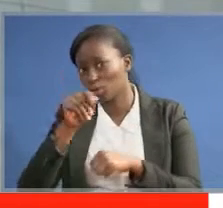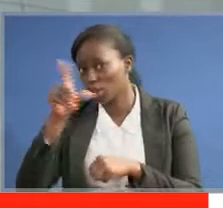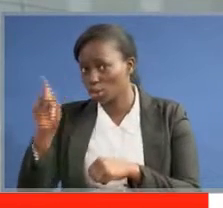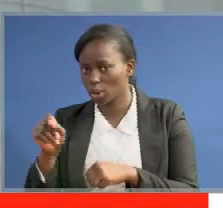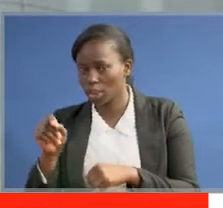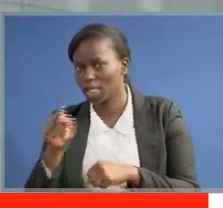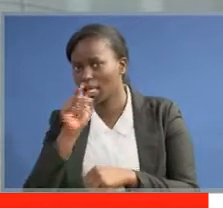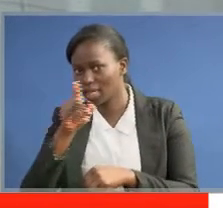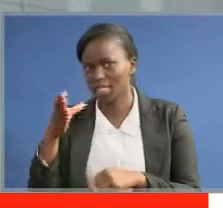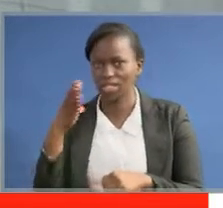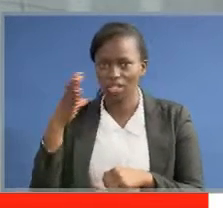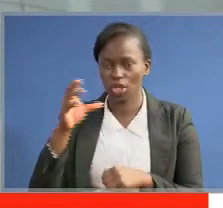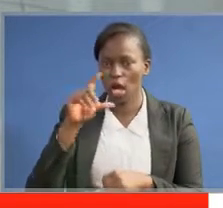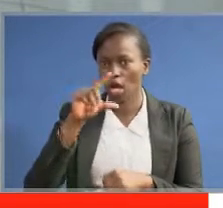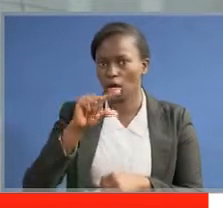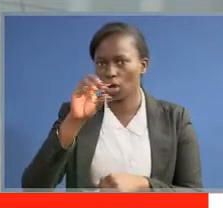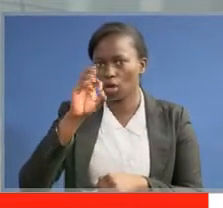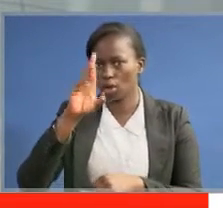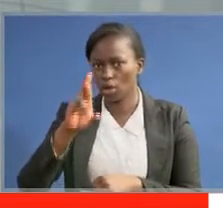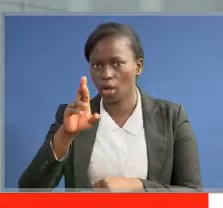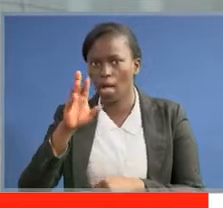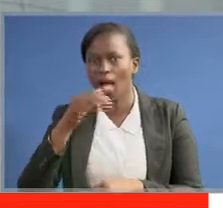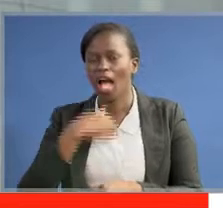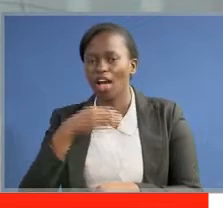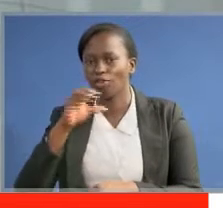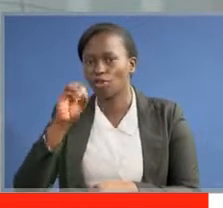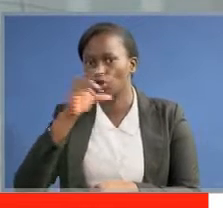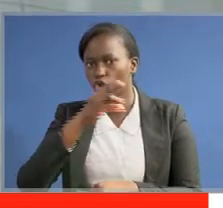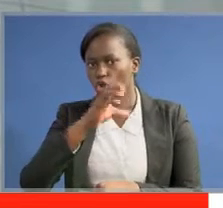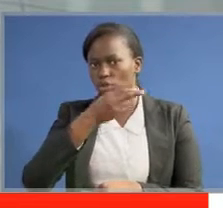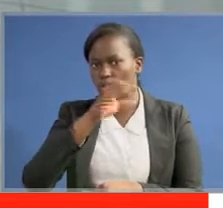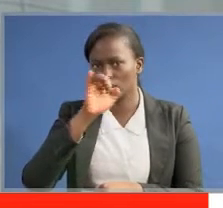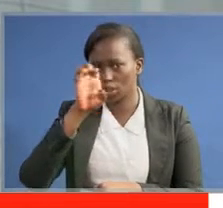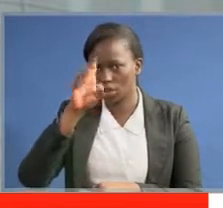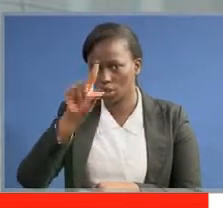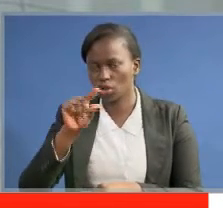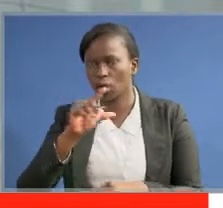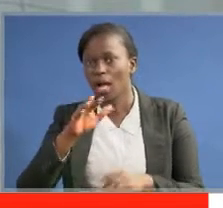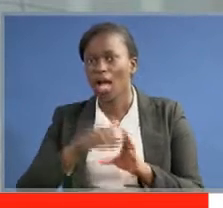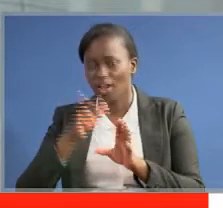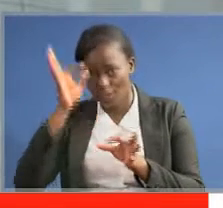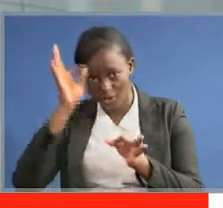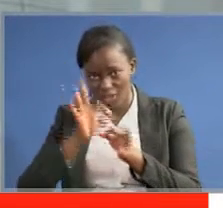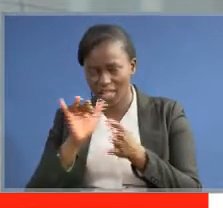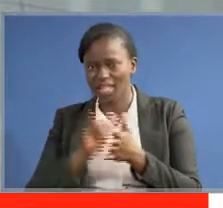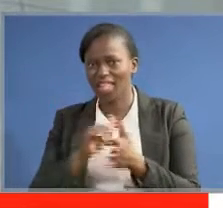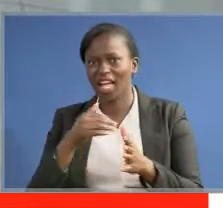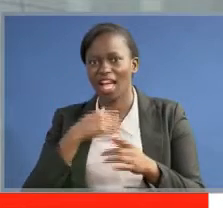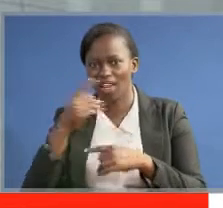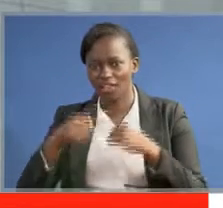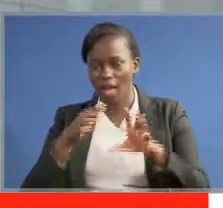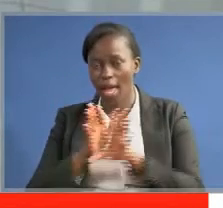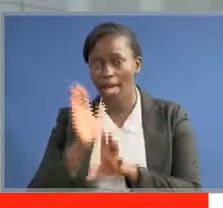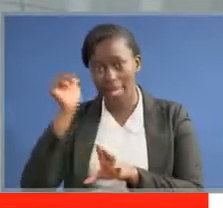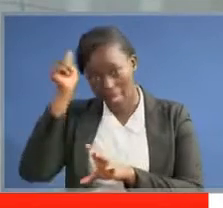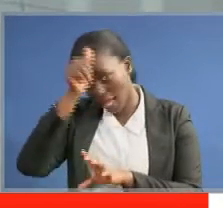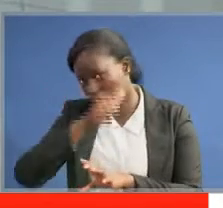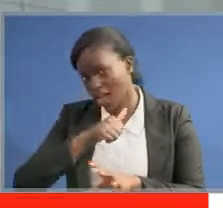2019-2020. Mwenyekiti wa Gor Mahia Ambrose Rachier ana imani kikosi kina nguvu ya kutamba nchini na bara